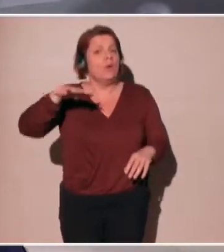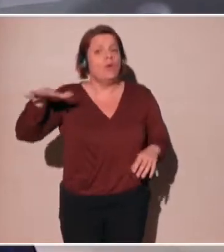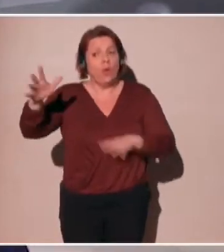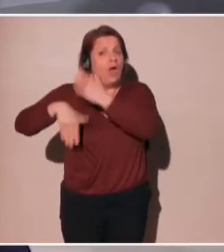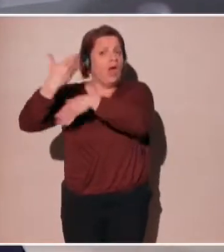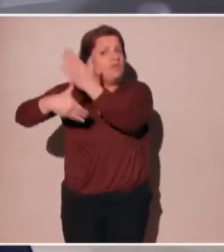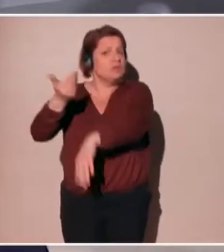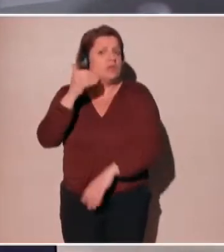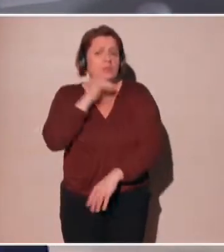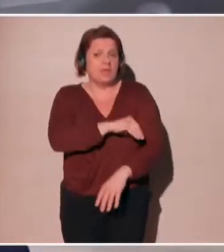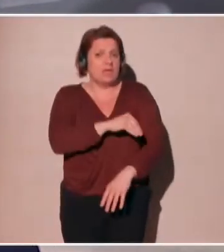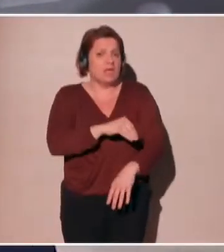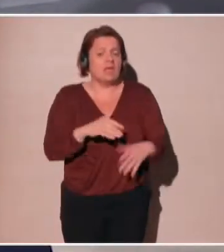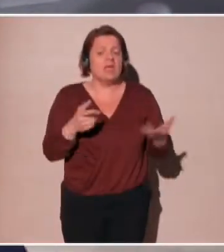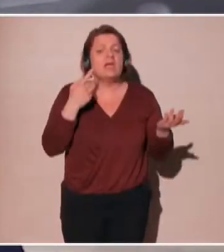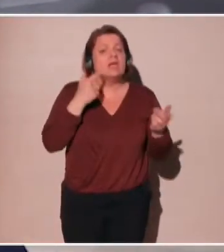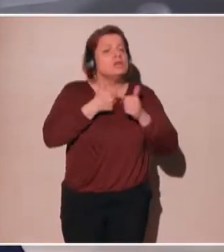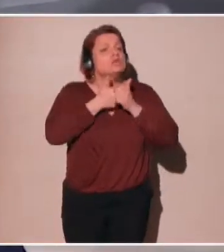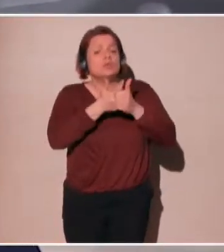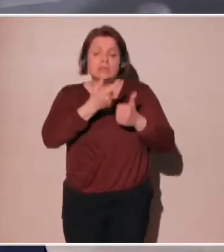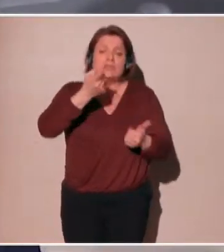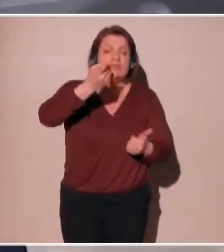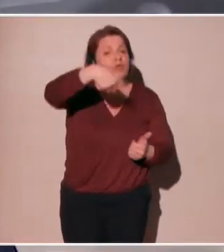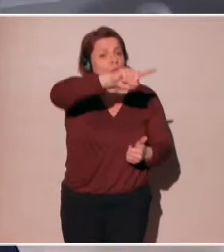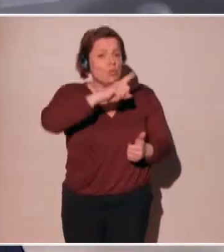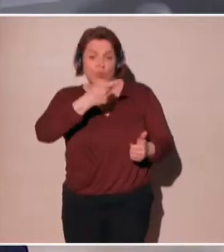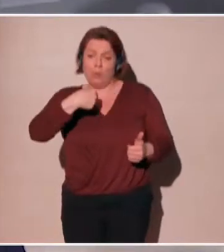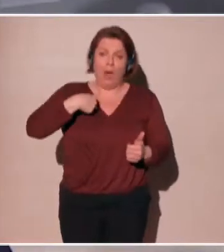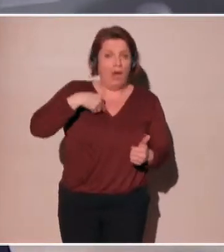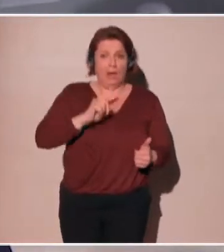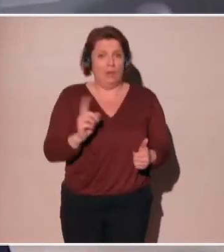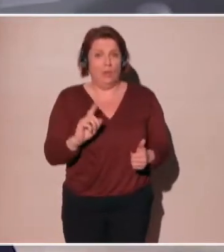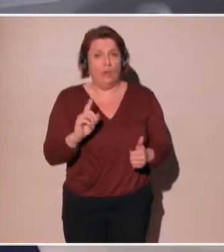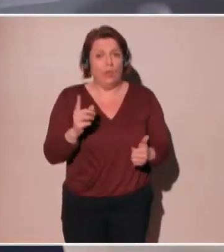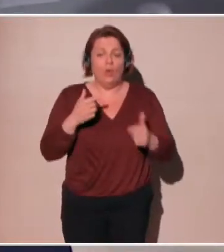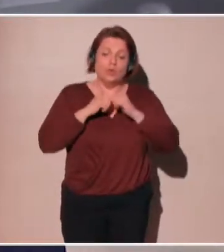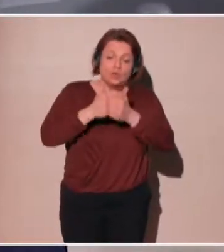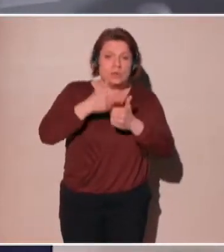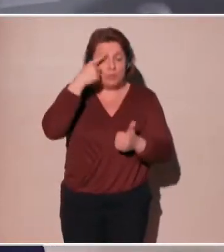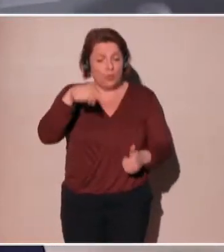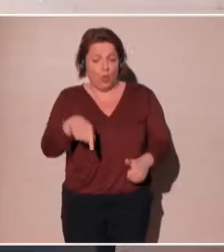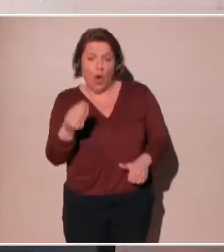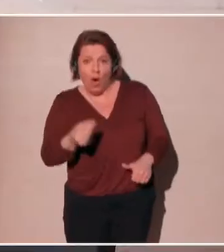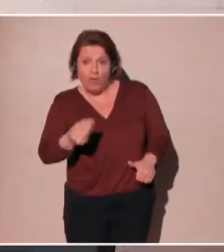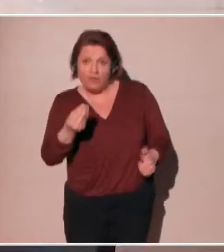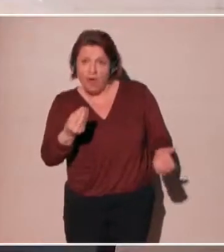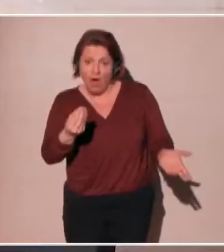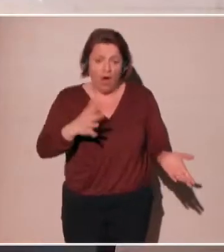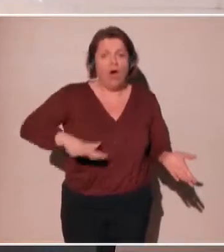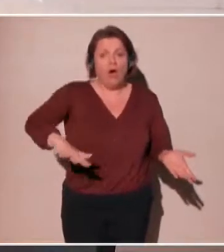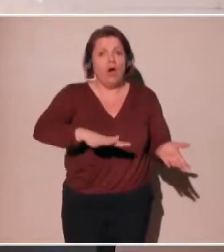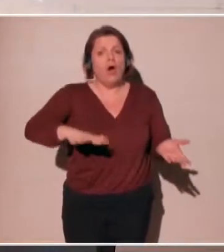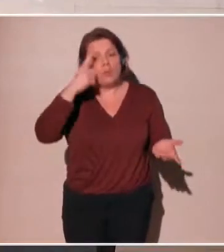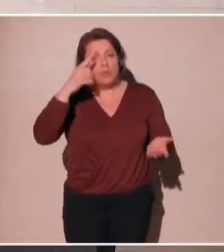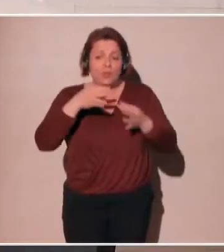avancent très rapidement. Et ça ne dépend pas de vous ou de moi. C'est vraiment pour nos enfants et pour l'avenir de notre pays. Il faut